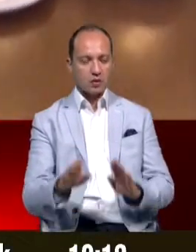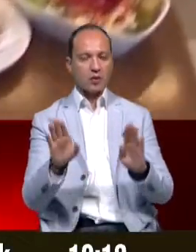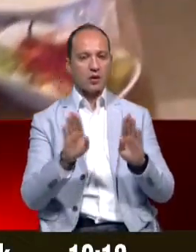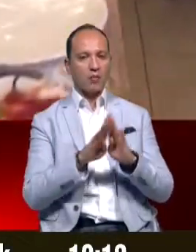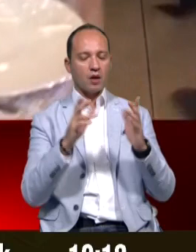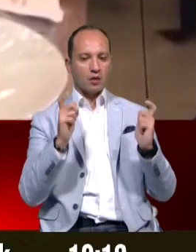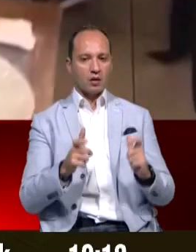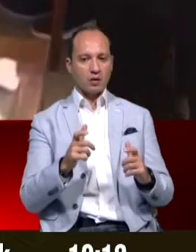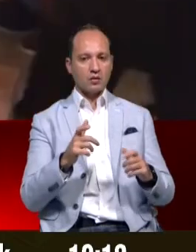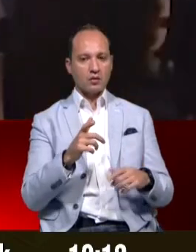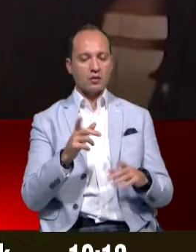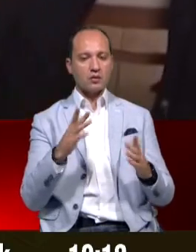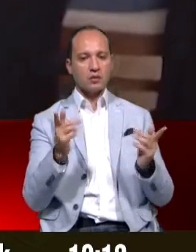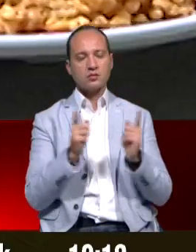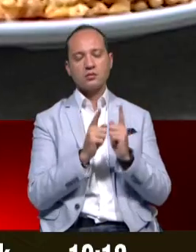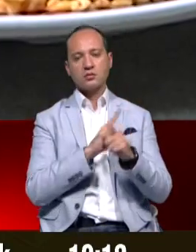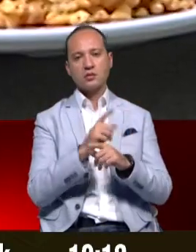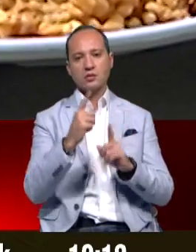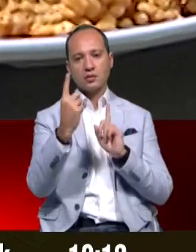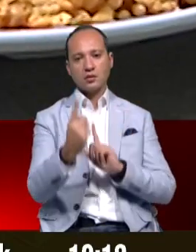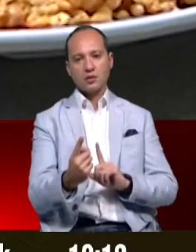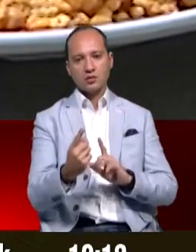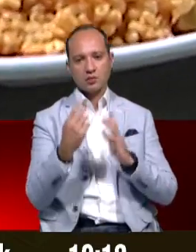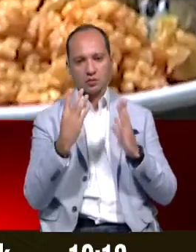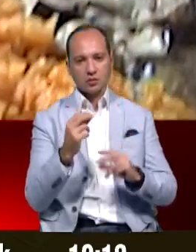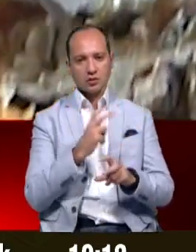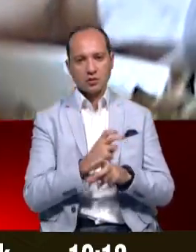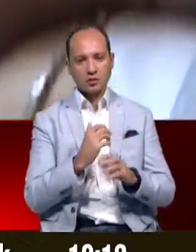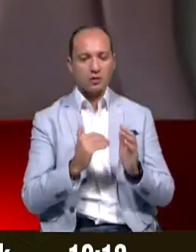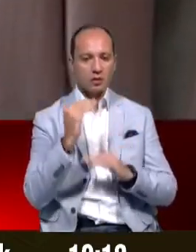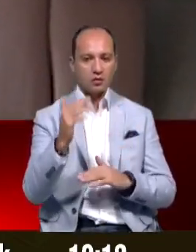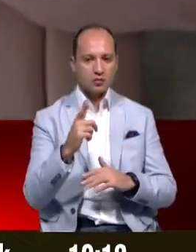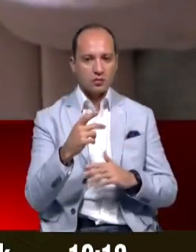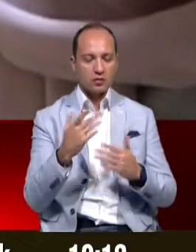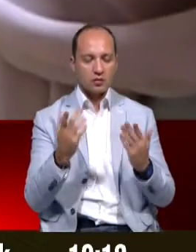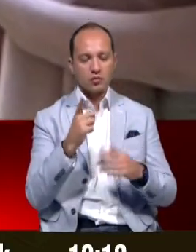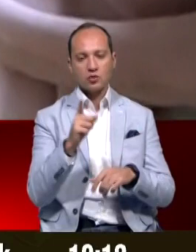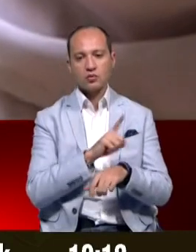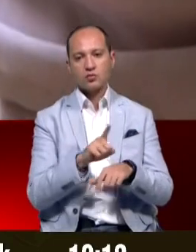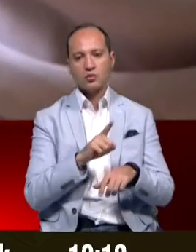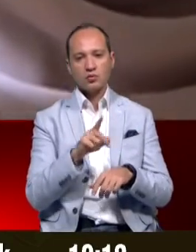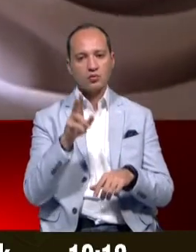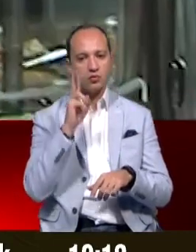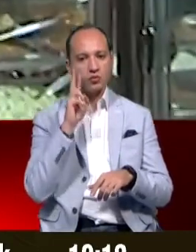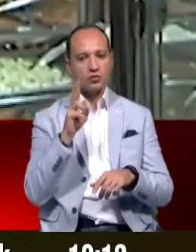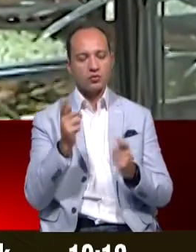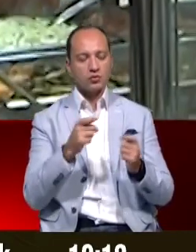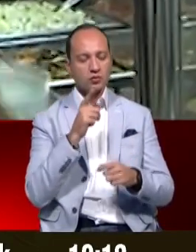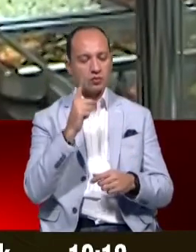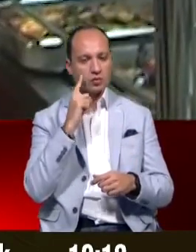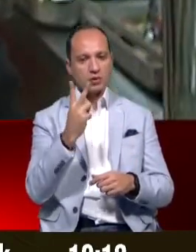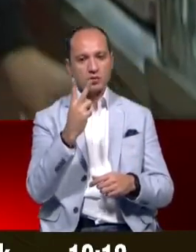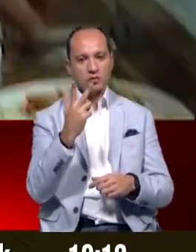ortamdayken daha kısa süreyle karşılıklı olarak bulunma riski çok artırıyor. Hatta bu sürenin son çalışmalar şunu gösteriyor,